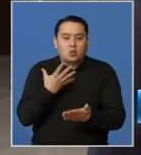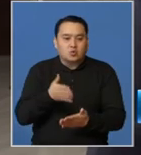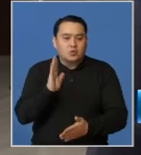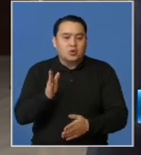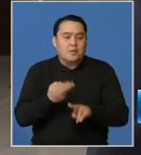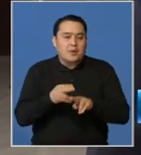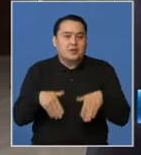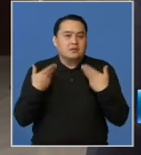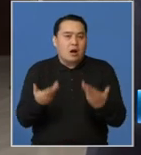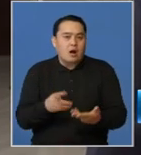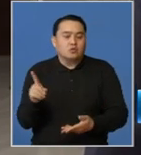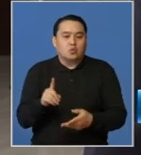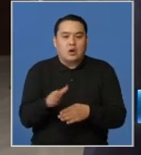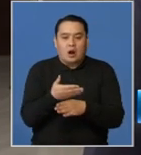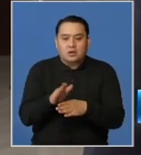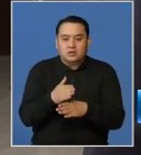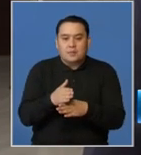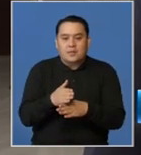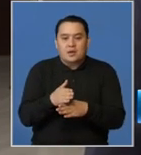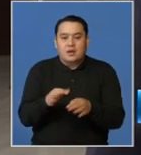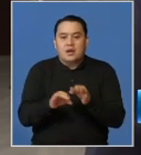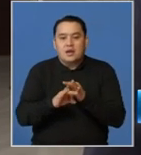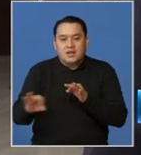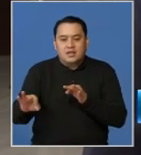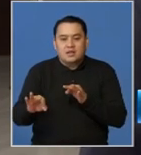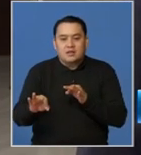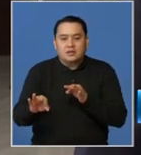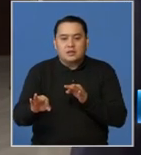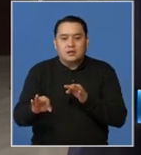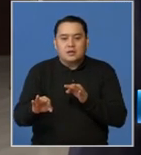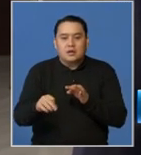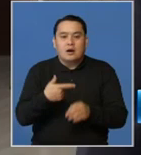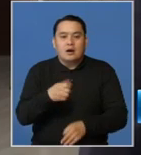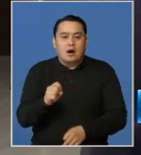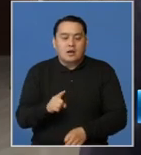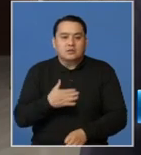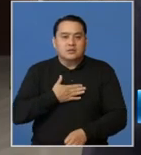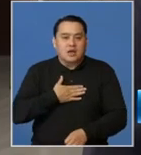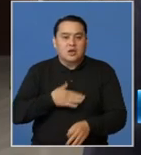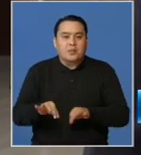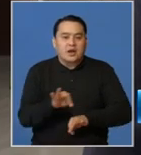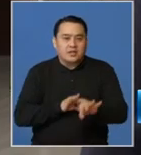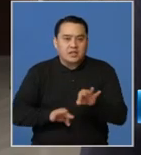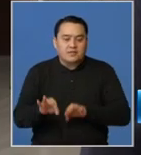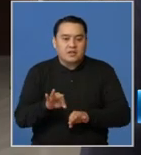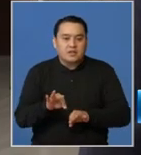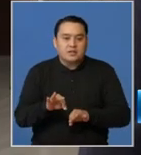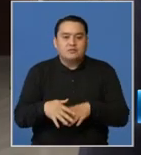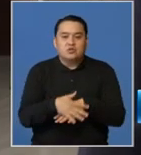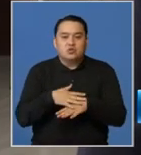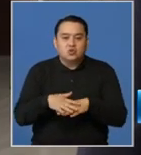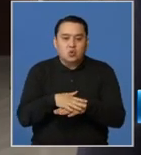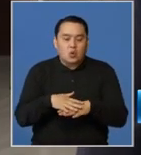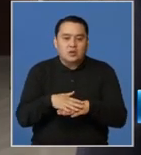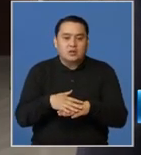Но мы предлагаем, чтобы разделить вот это магистральные линии на, то есть при газификации проектировании населенных пунктов на